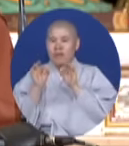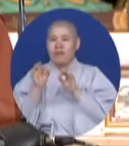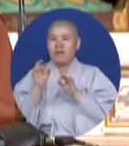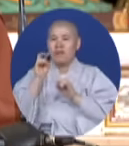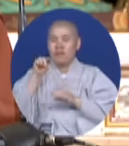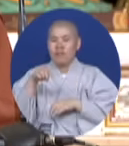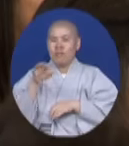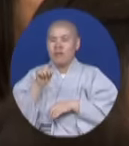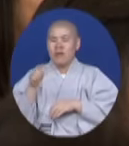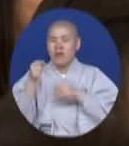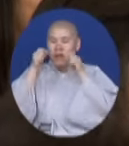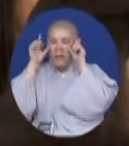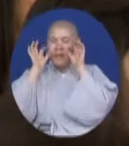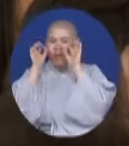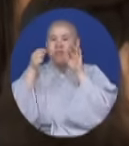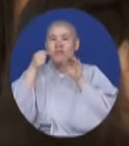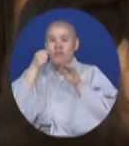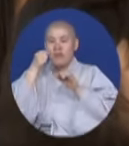그게 어리석은 거예요.